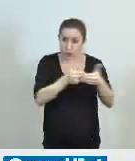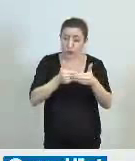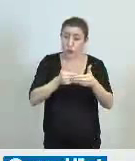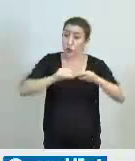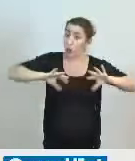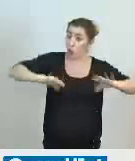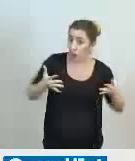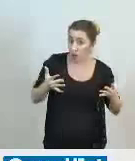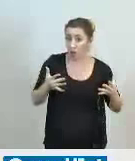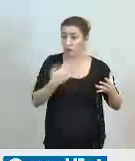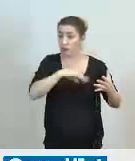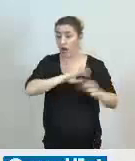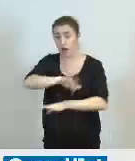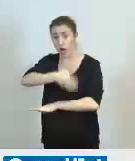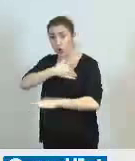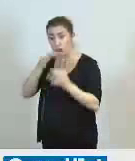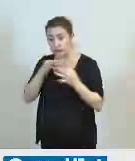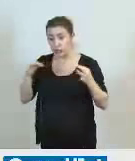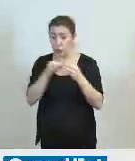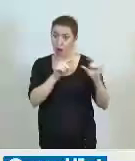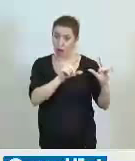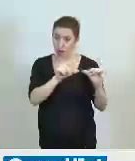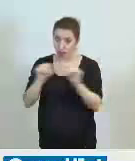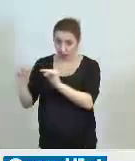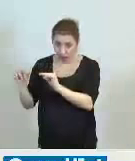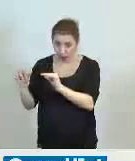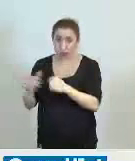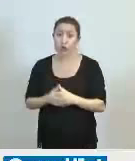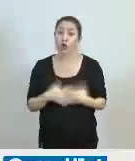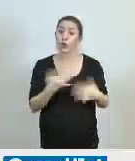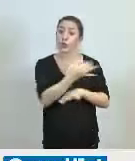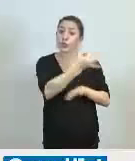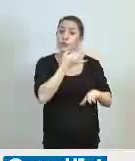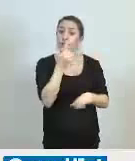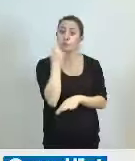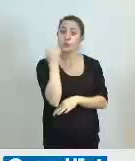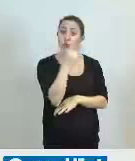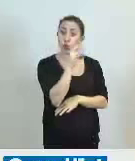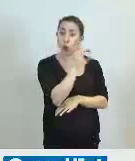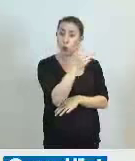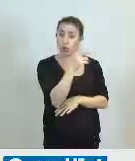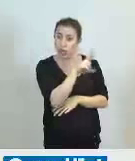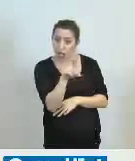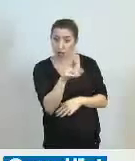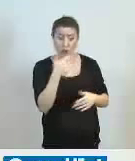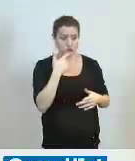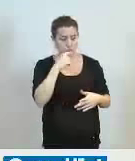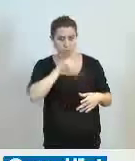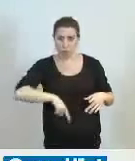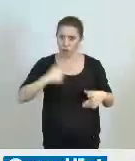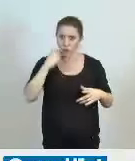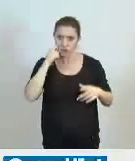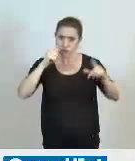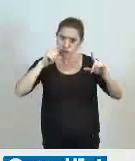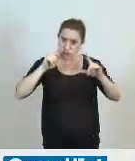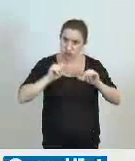nos agences territoriales. Nous allons amplifier, comme l'a dit Jean Rottner, effectivement, cette présence. Et